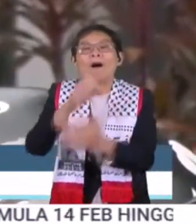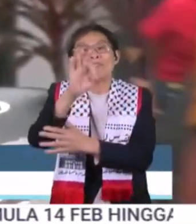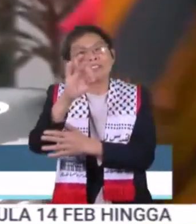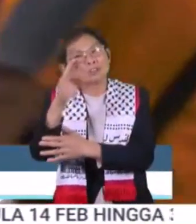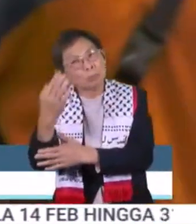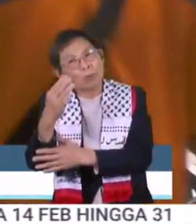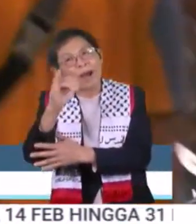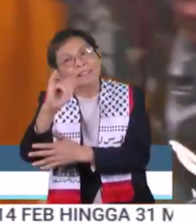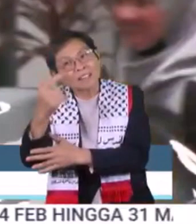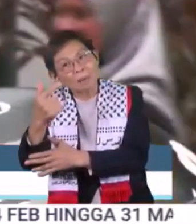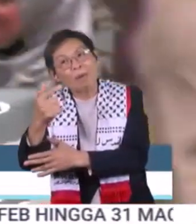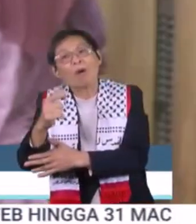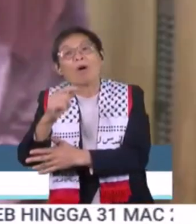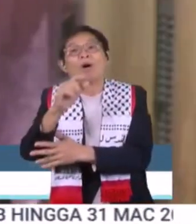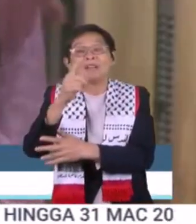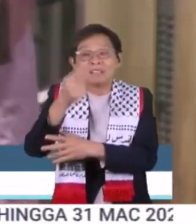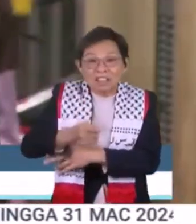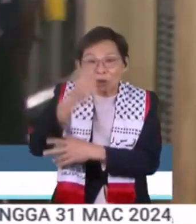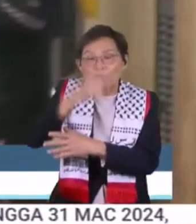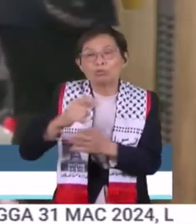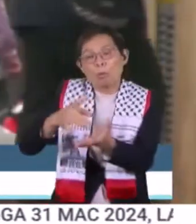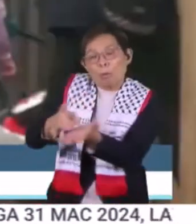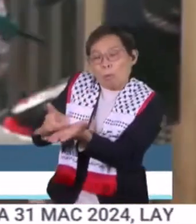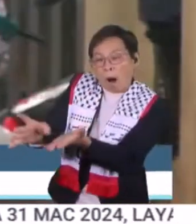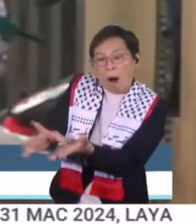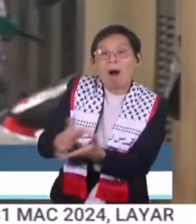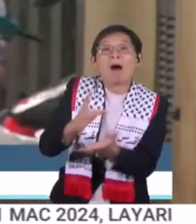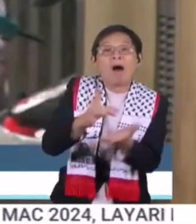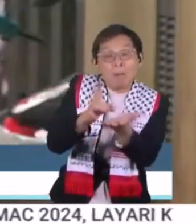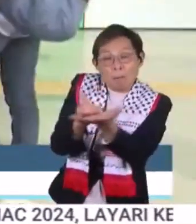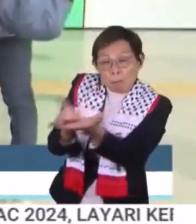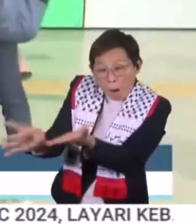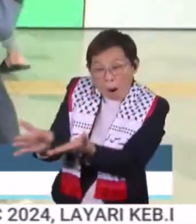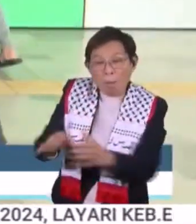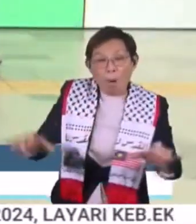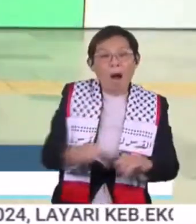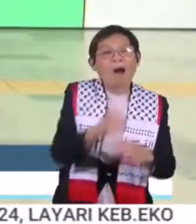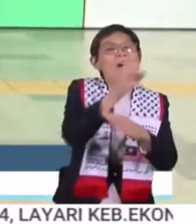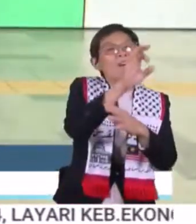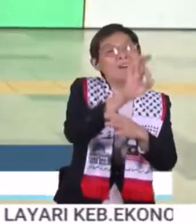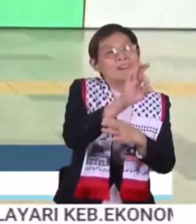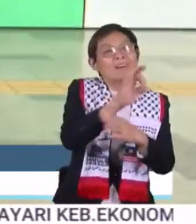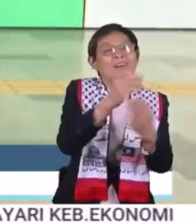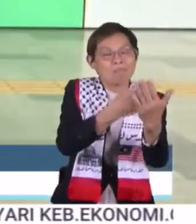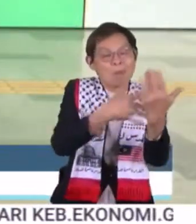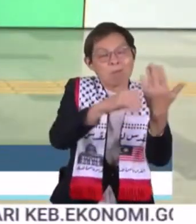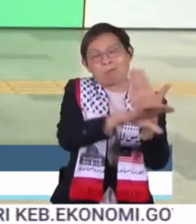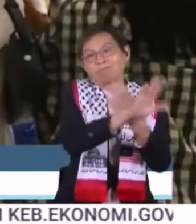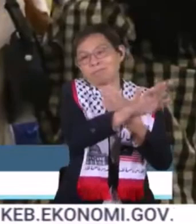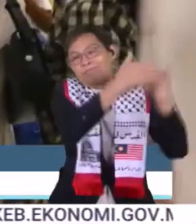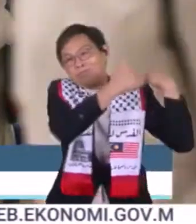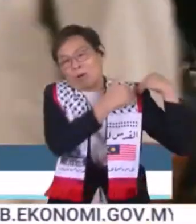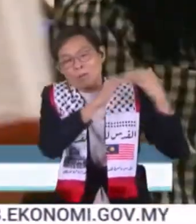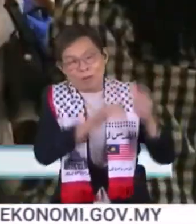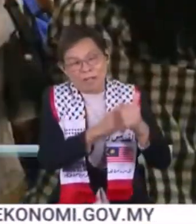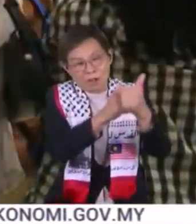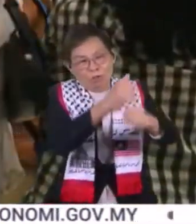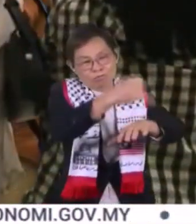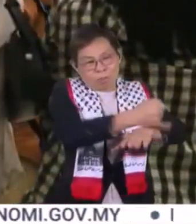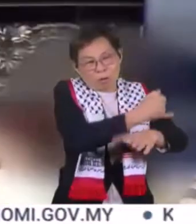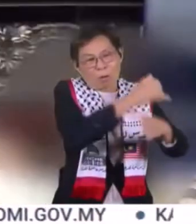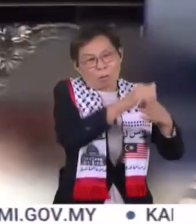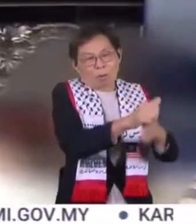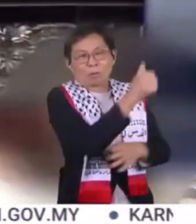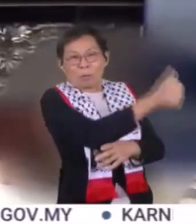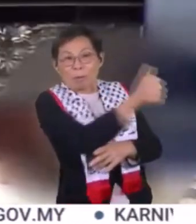untuk menurunkannya. Penilaian untuk menurunkan kandungan berkenaan dibuat penyedia platform media sosial berdasarkan garis panduan